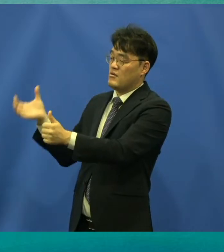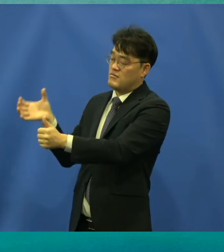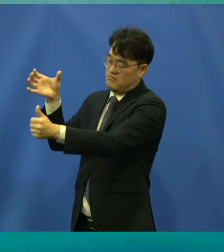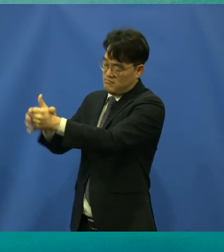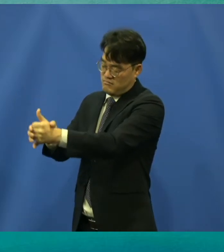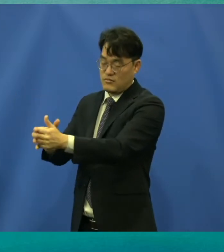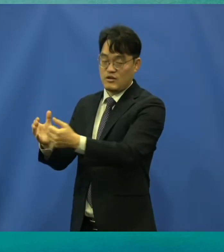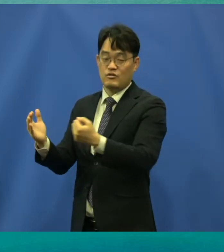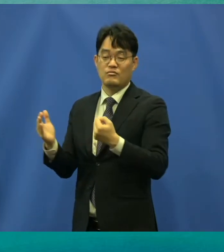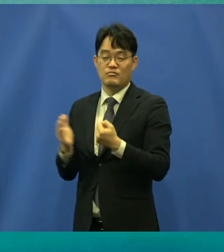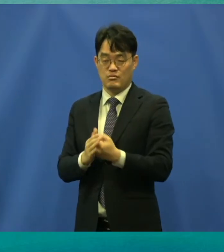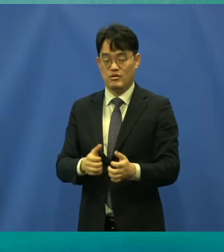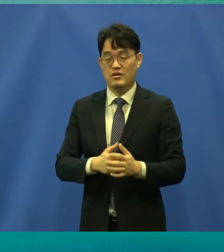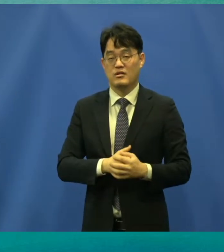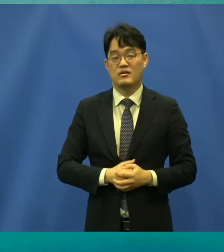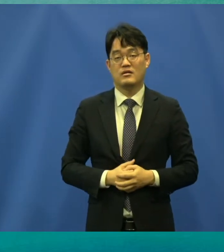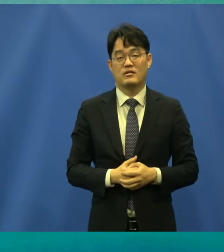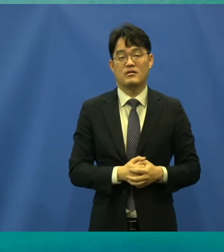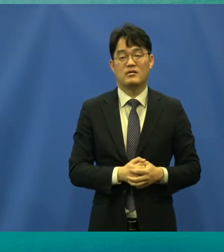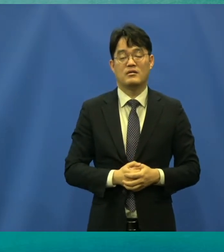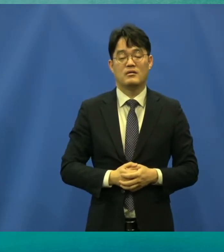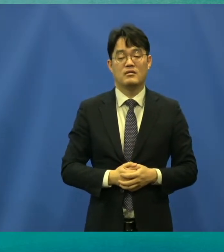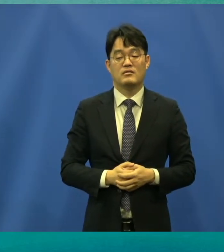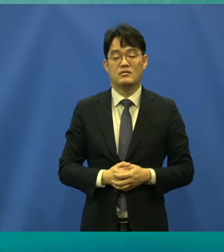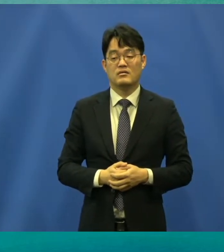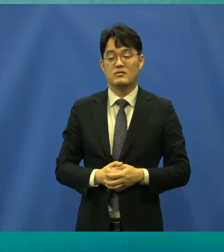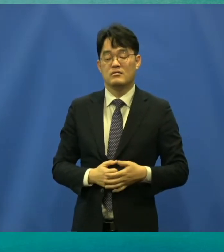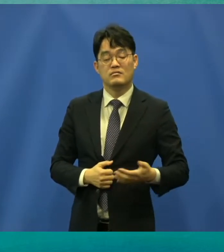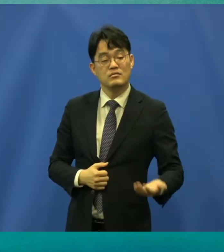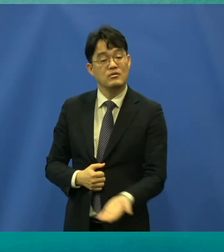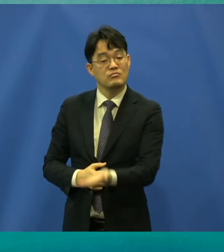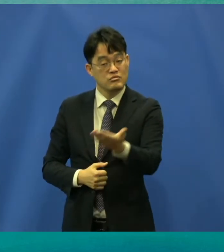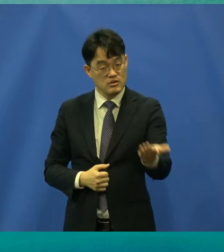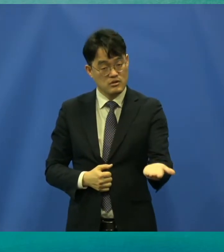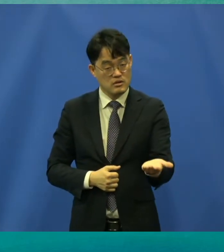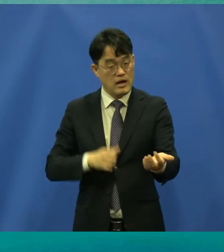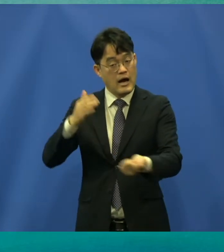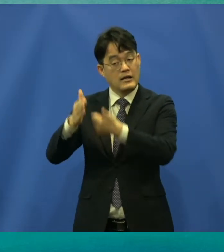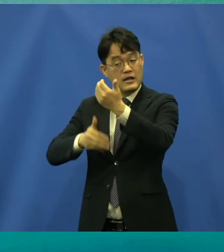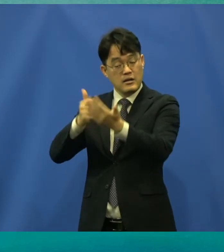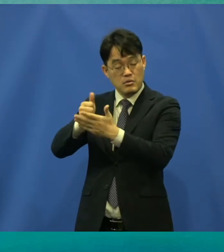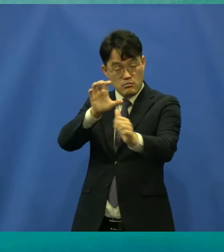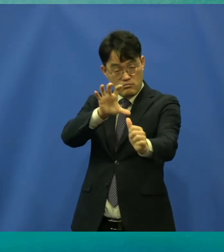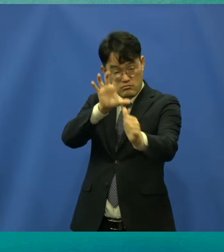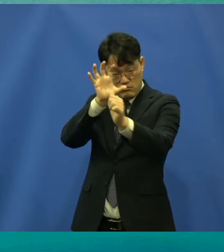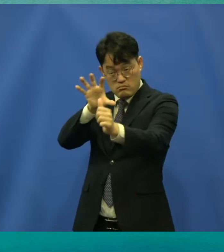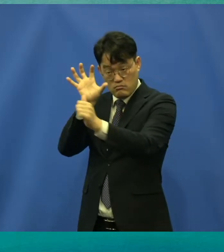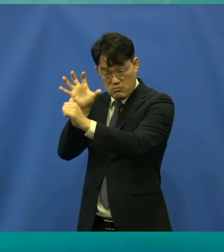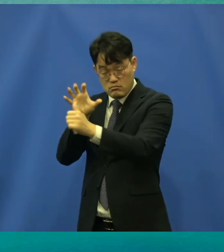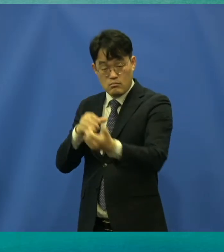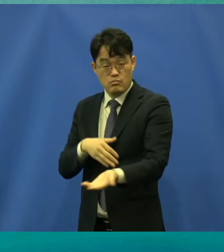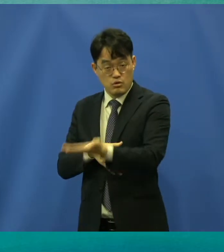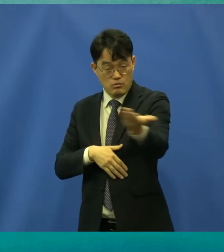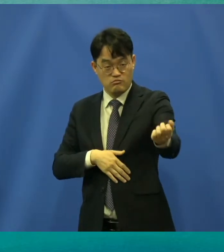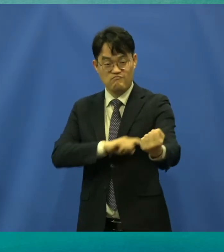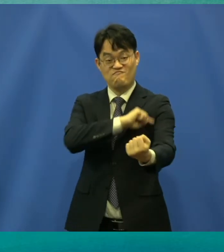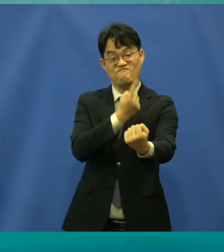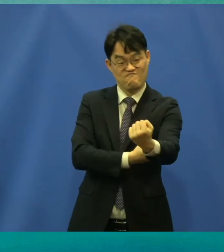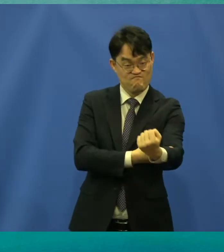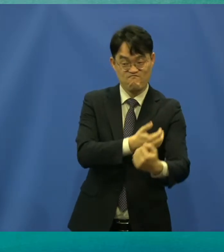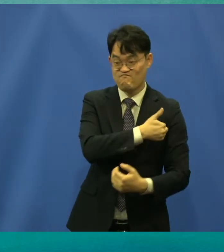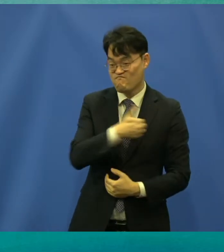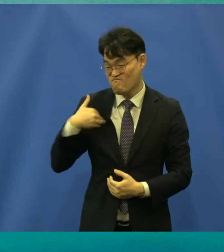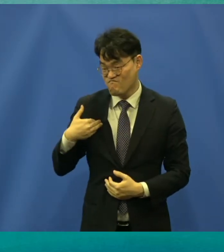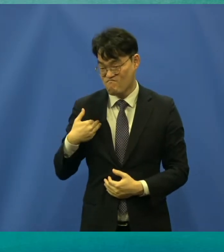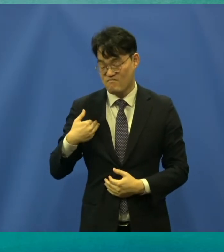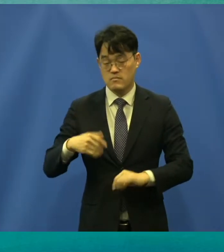전적으로 하나님의 은혜입니다. 여러분, 우리가 쓰임 받는 것은 자격이 있어서가 아닙니다. 요나를 통하여 우리에게 주는